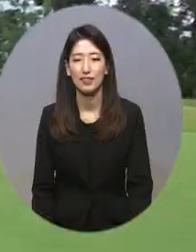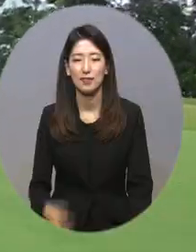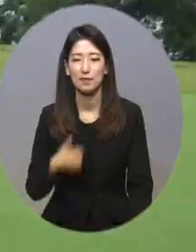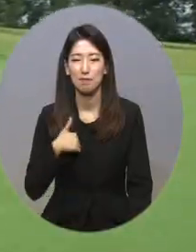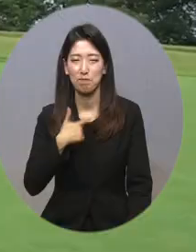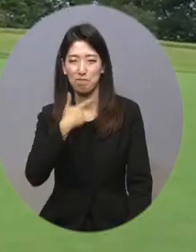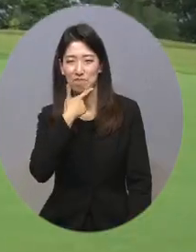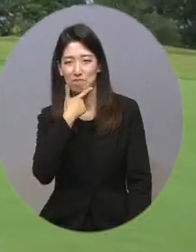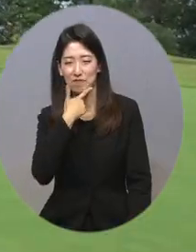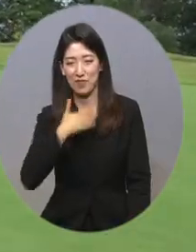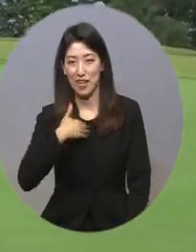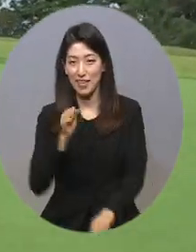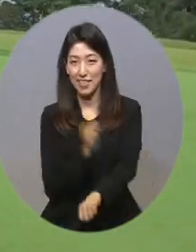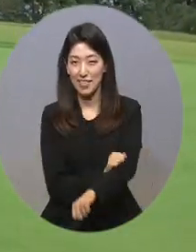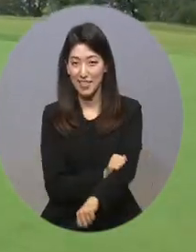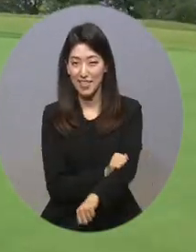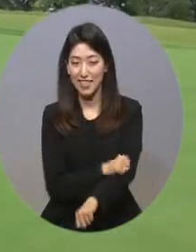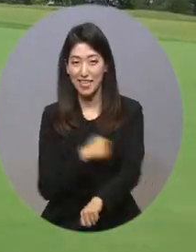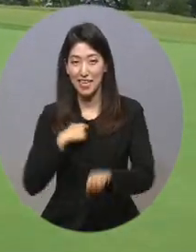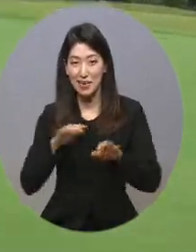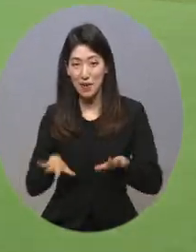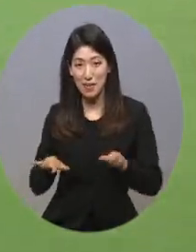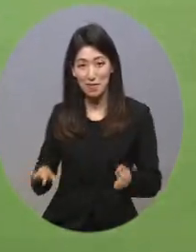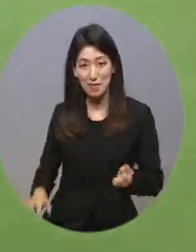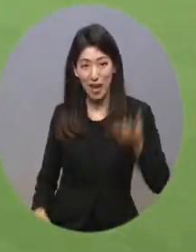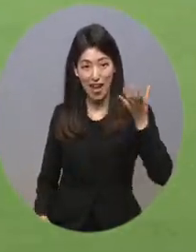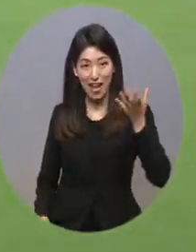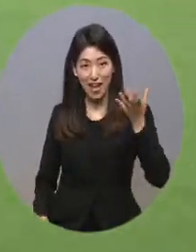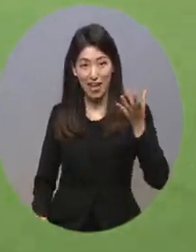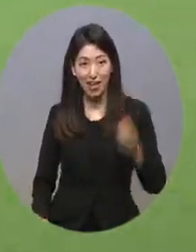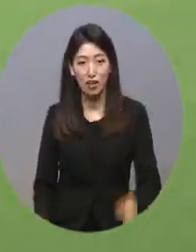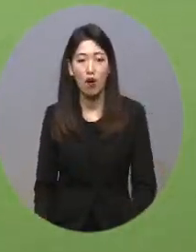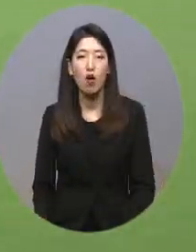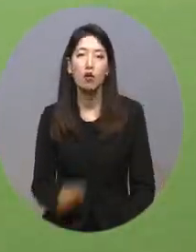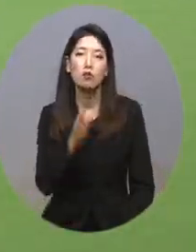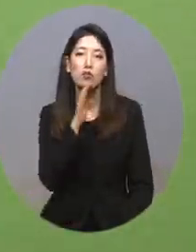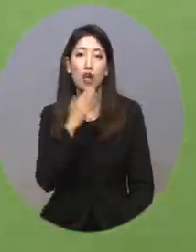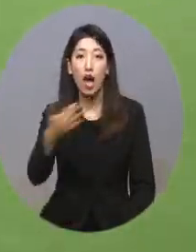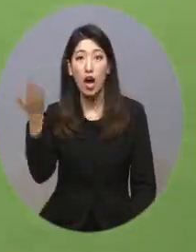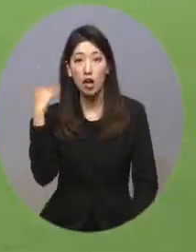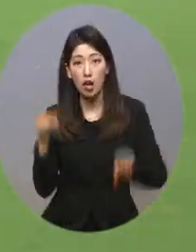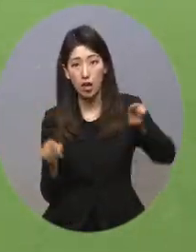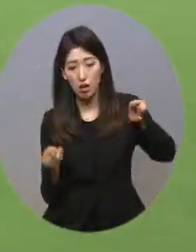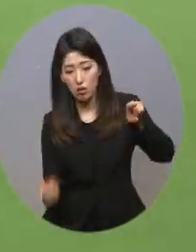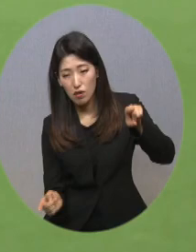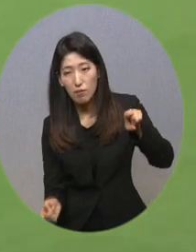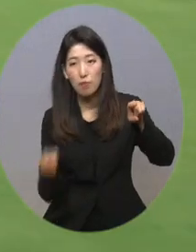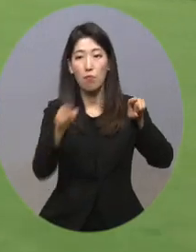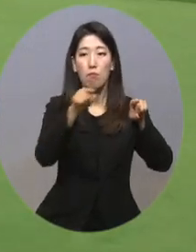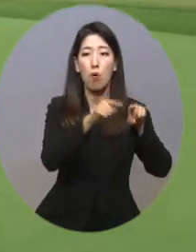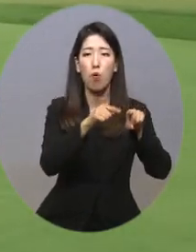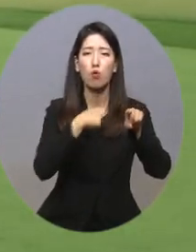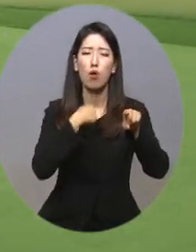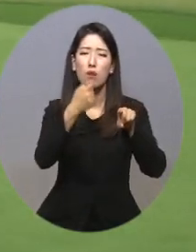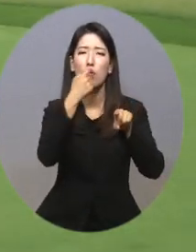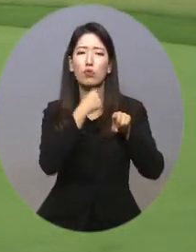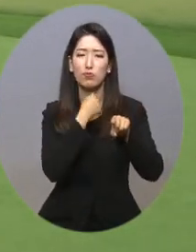대단하다. 잘 쳤어. 언니가 잘 쳤어. 진짜. 그리고. 와, 저 어프로치 배우고 싶다, 진짜. 어떻게 하는 거야?